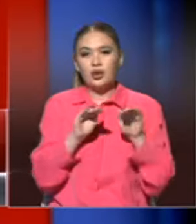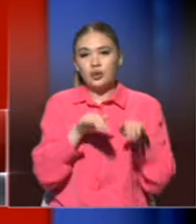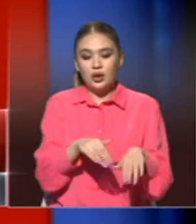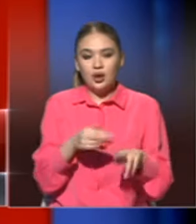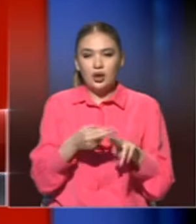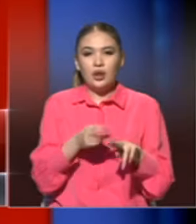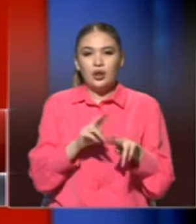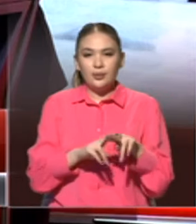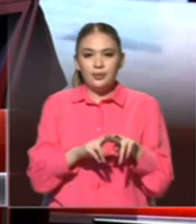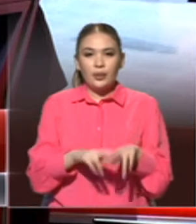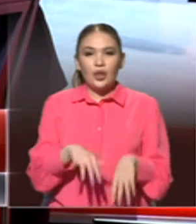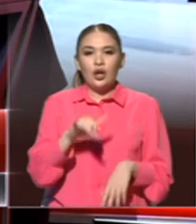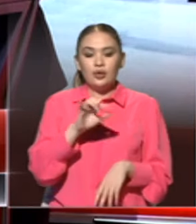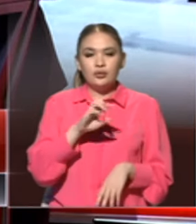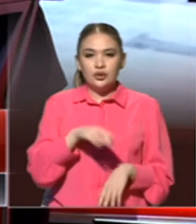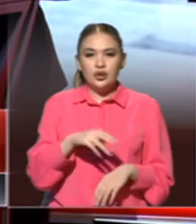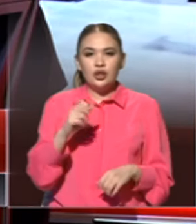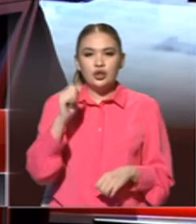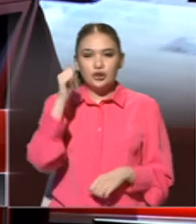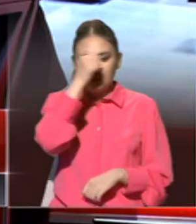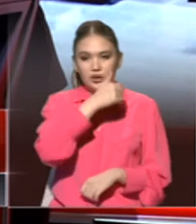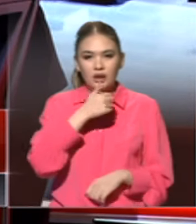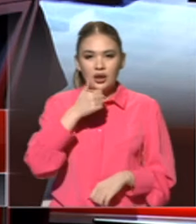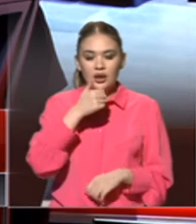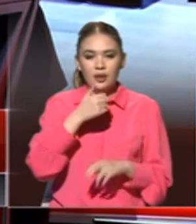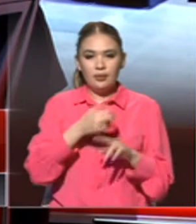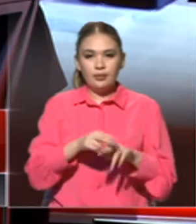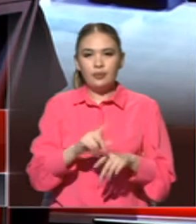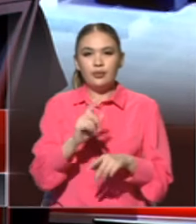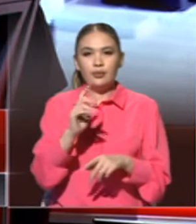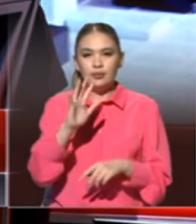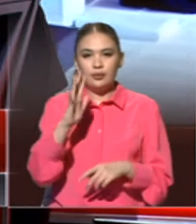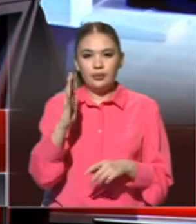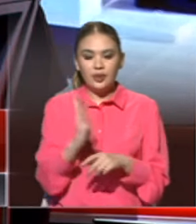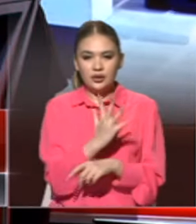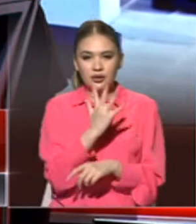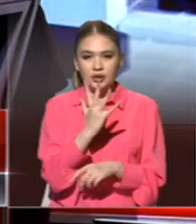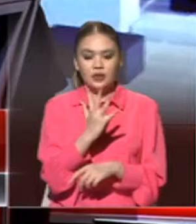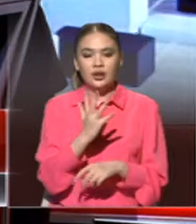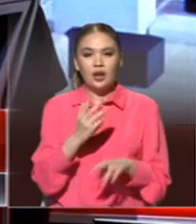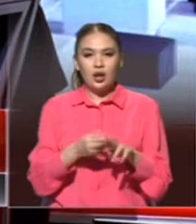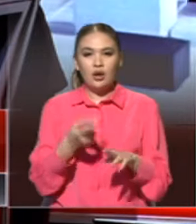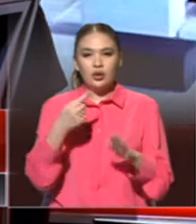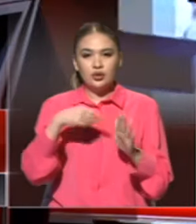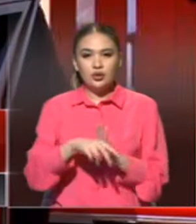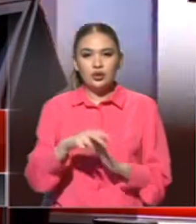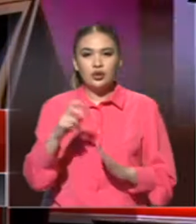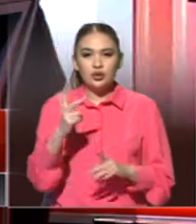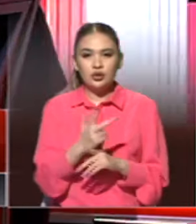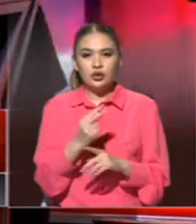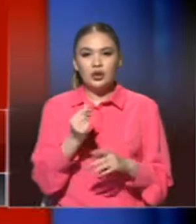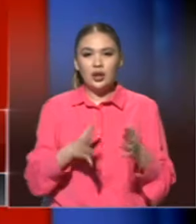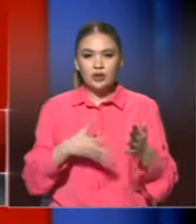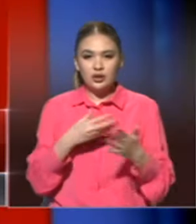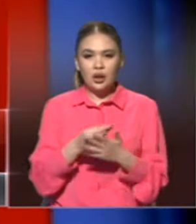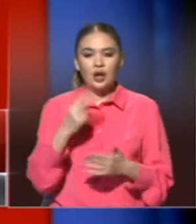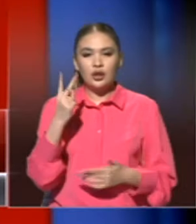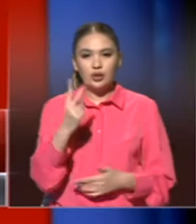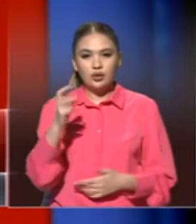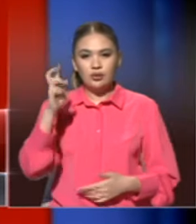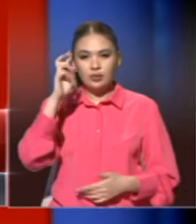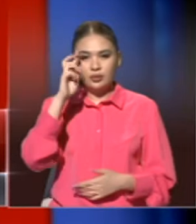мақсатында ұлттық бірыңғай тестілеу жылына 5 рет өткізіледі. Ол енді халыққа мәлім. Оның ішінде үшеуі ақылы негізге түсуге, екеуі мемлекеттік білім